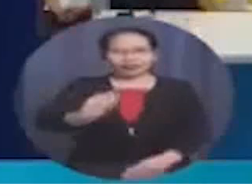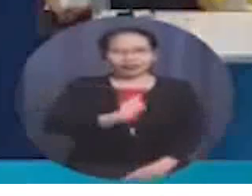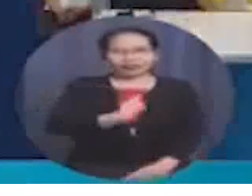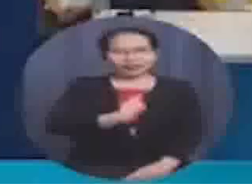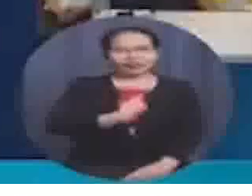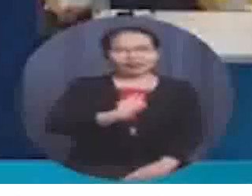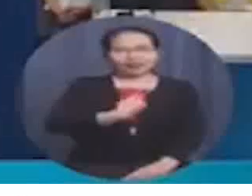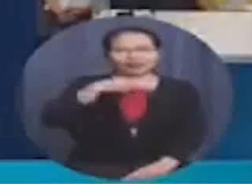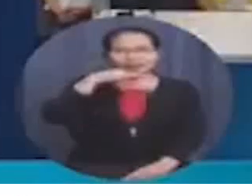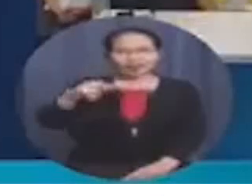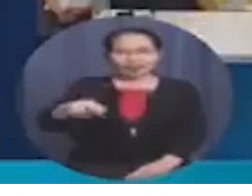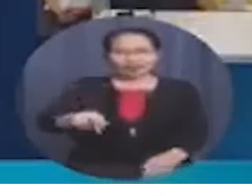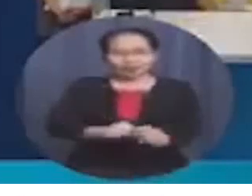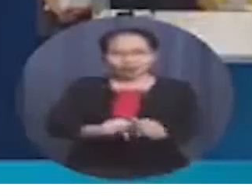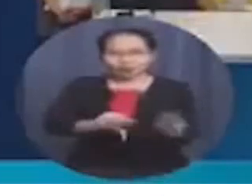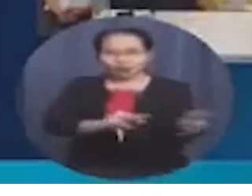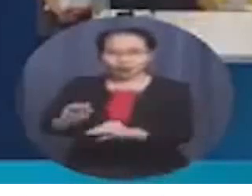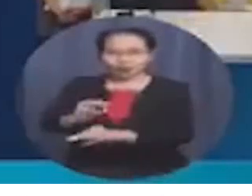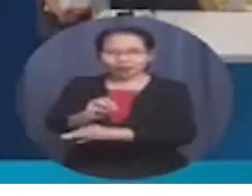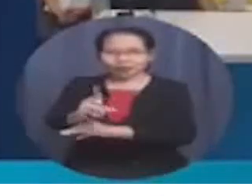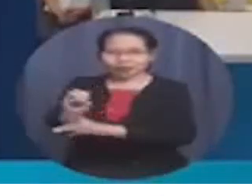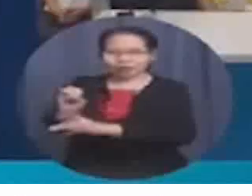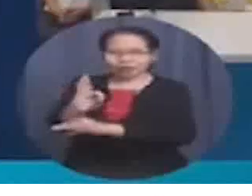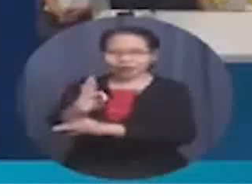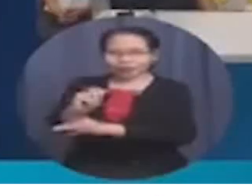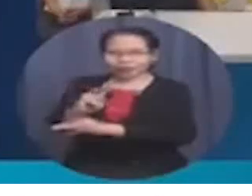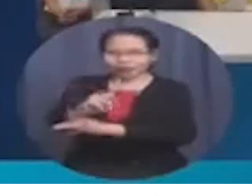sinasabi. Hindi sila kasi maka-abante doon kay Manolo Pabis eh.